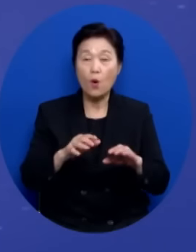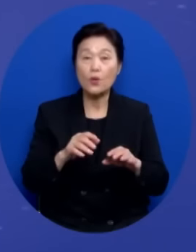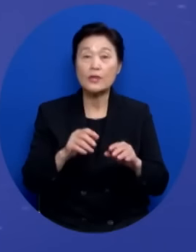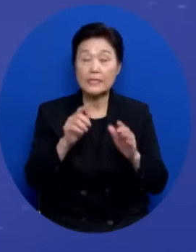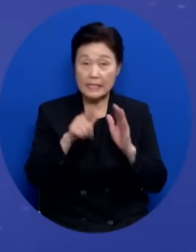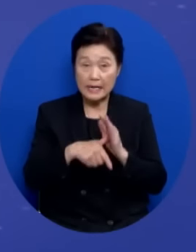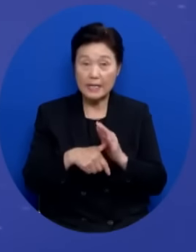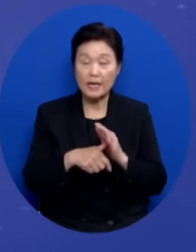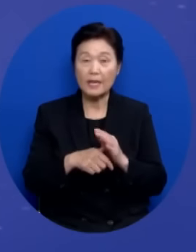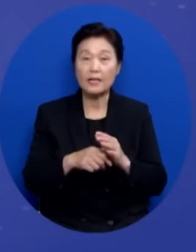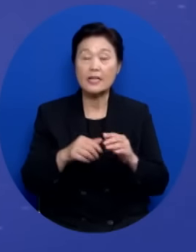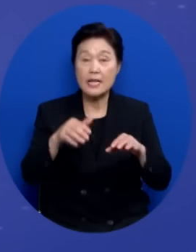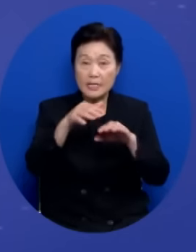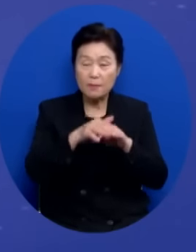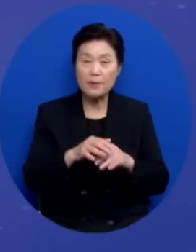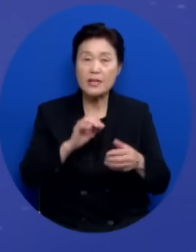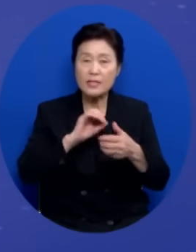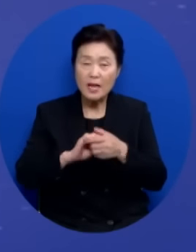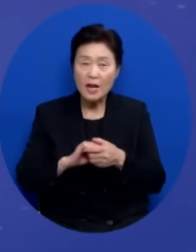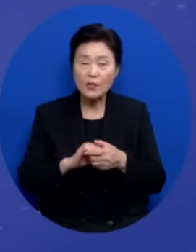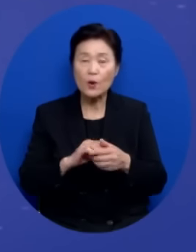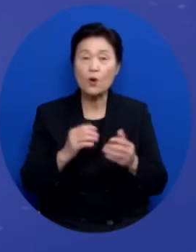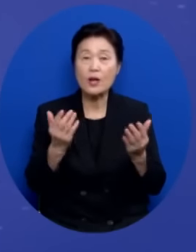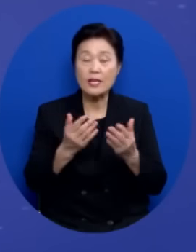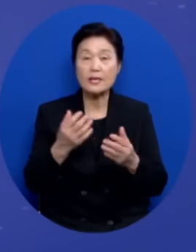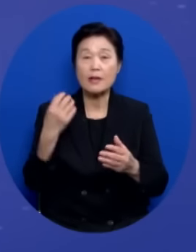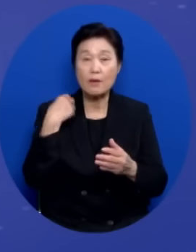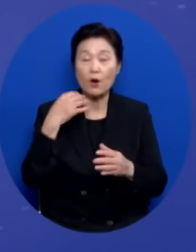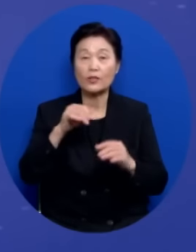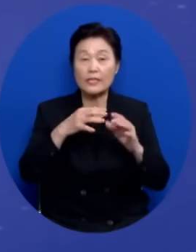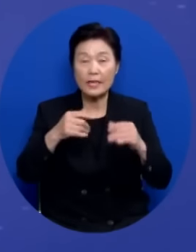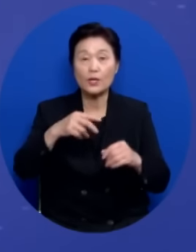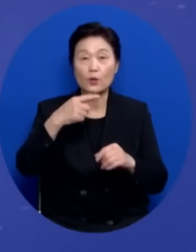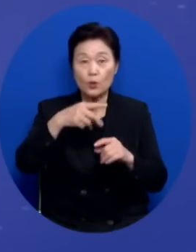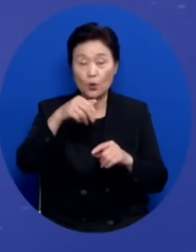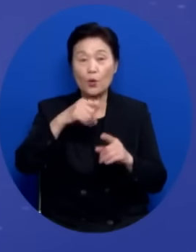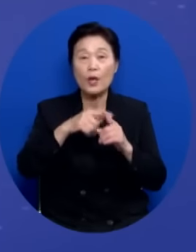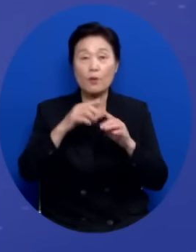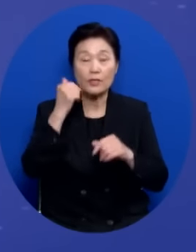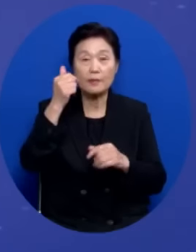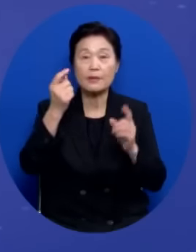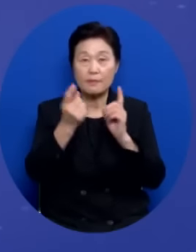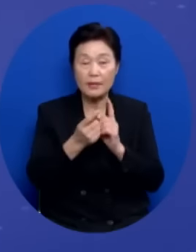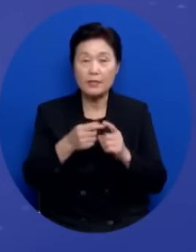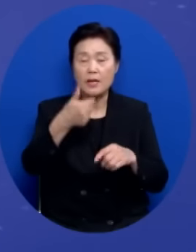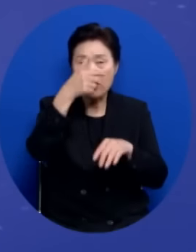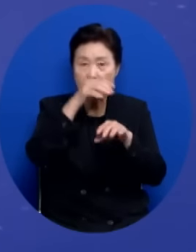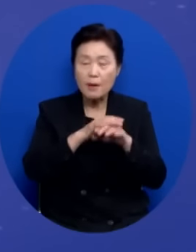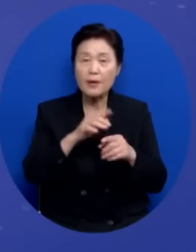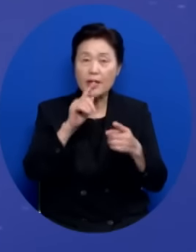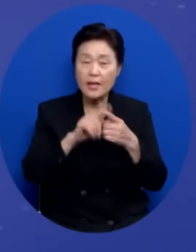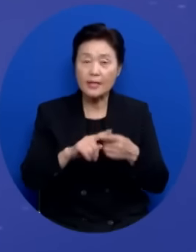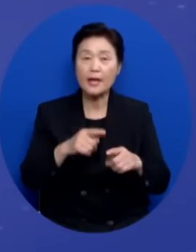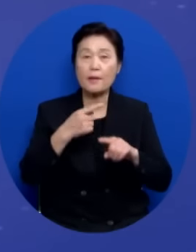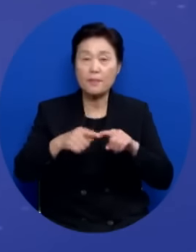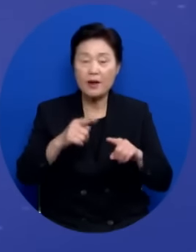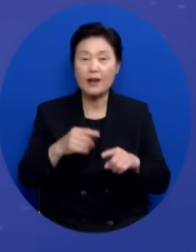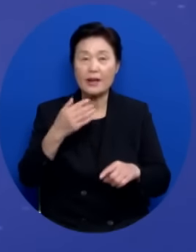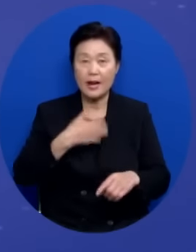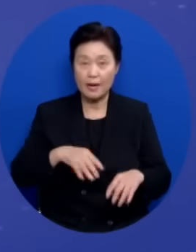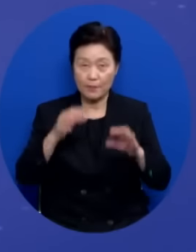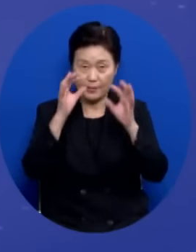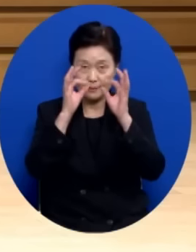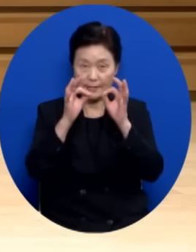핏브레니츄 시간에는 집회를 제안하고 실무를 담당한 세계로교회 손현보 목사를 만나 예배의 의미와 평가를 들어봤습니다.